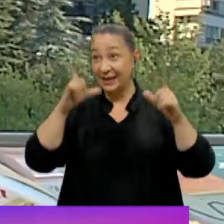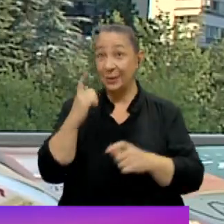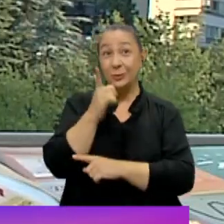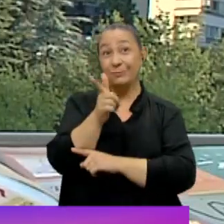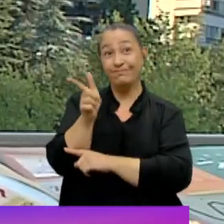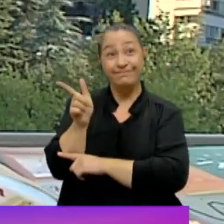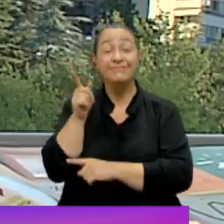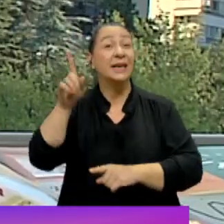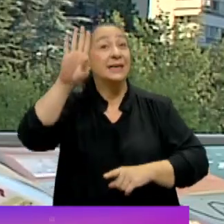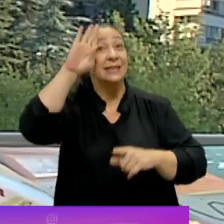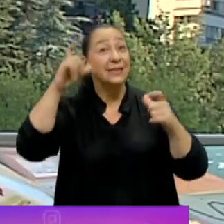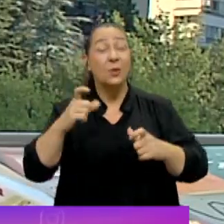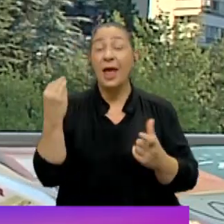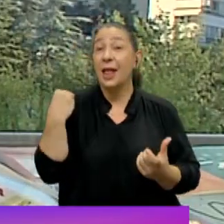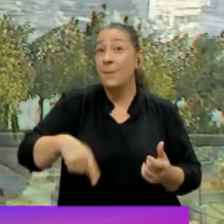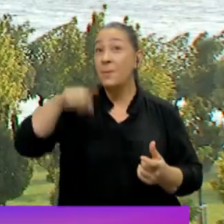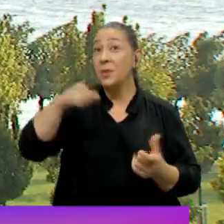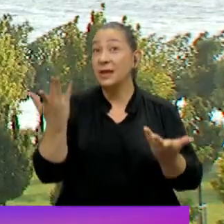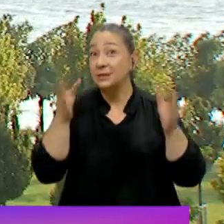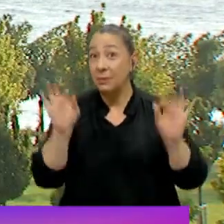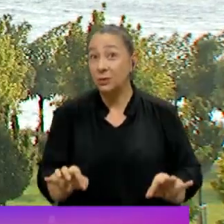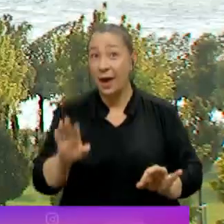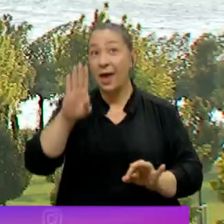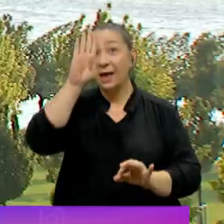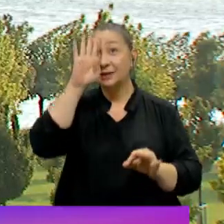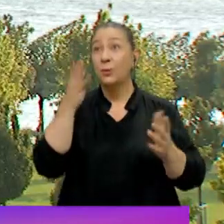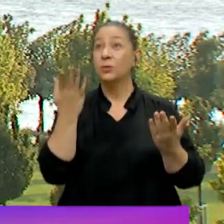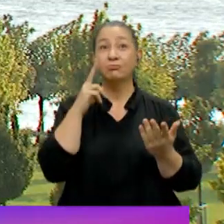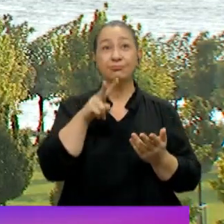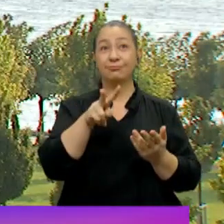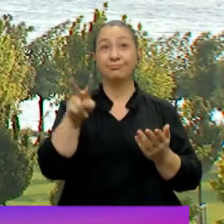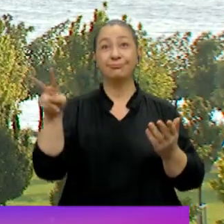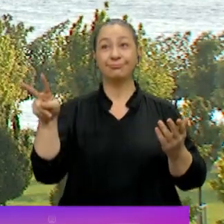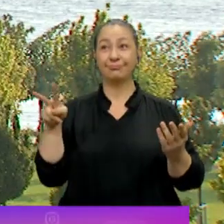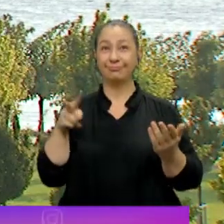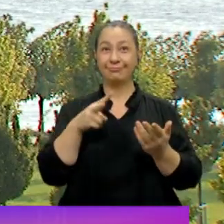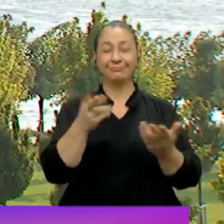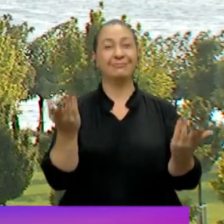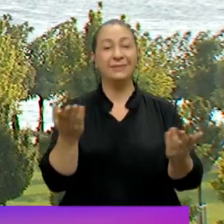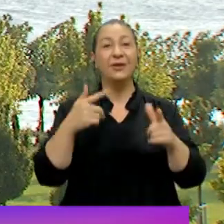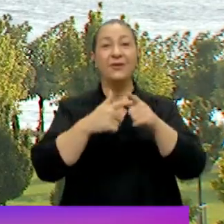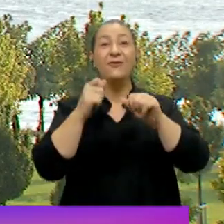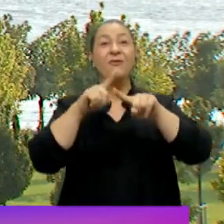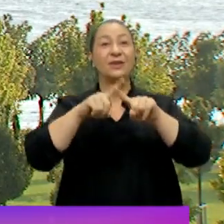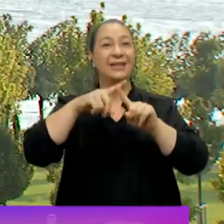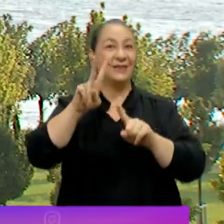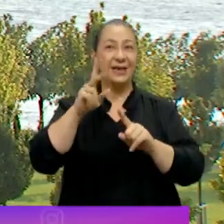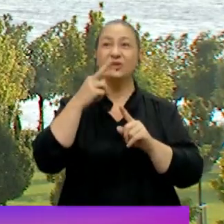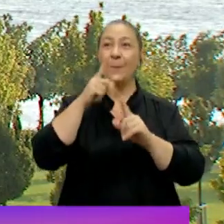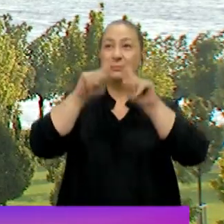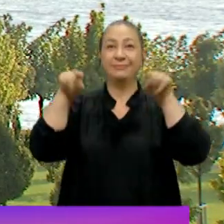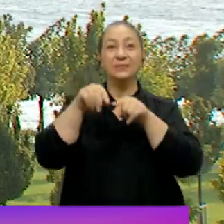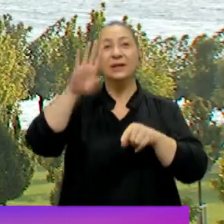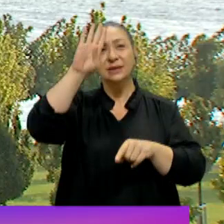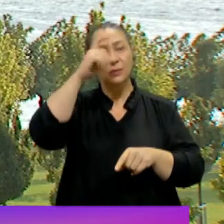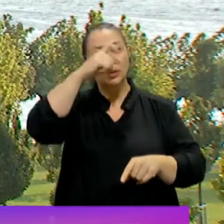gösterelim. İstanbul'da acaba yeni gün nasıl başlıyor? İstanbul'da şöyle bir tarihi yarımadaya bakalım Fox TV'nin penceresinden. İstanbul'da